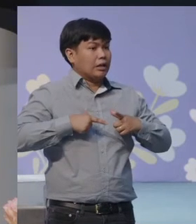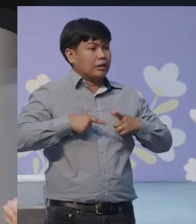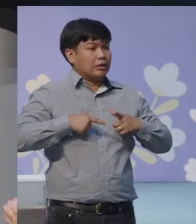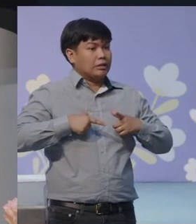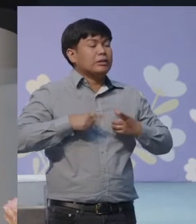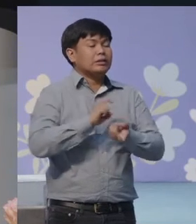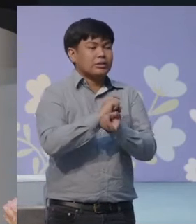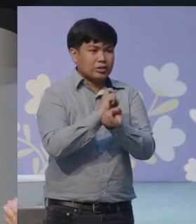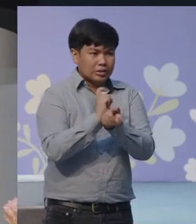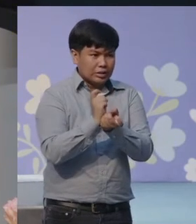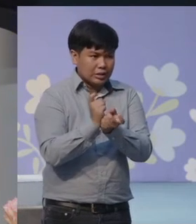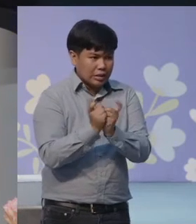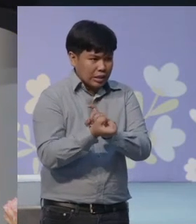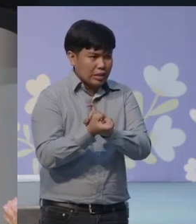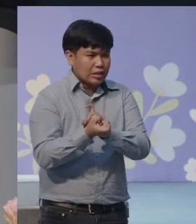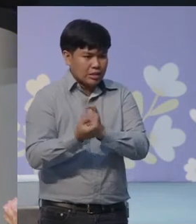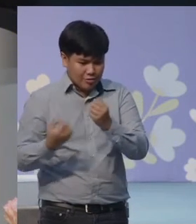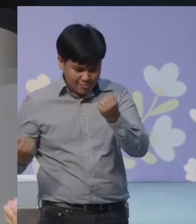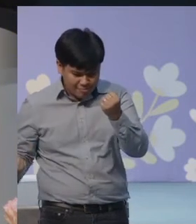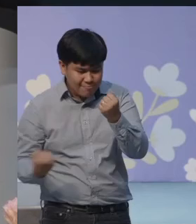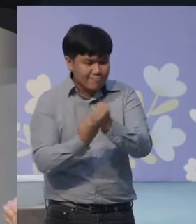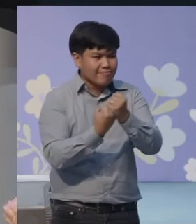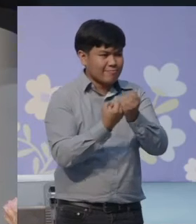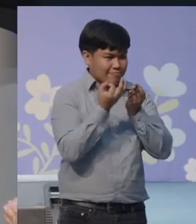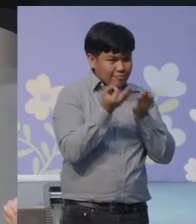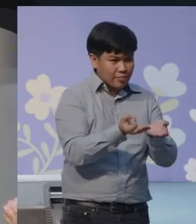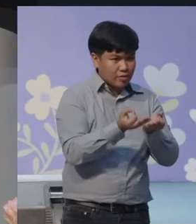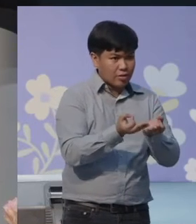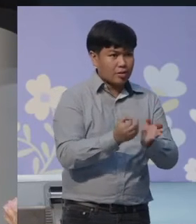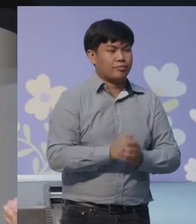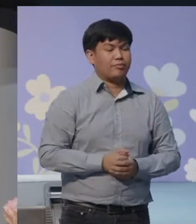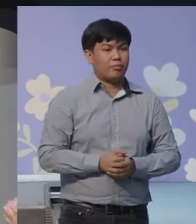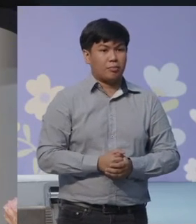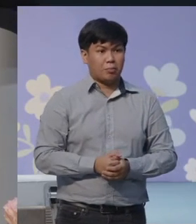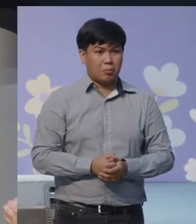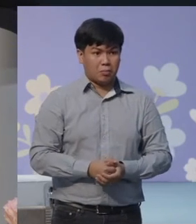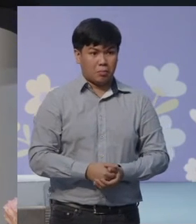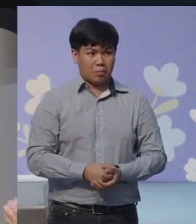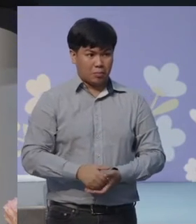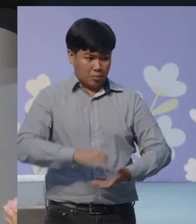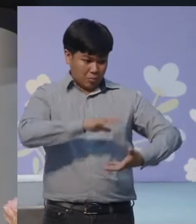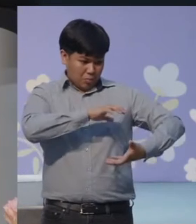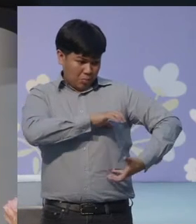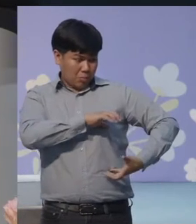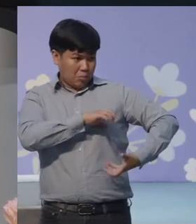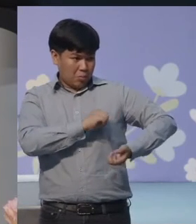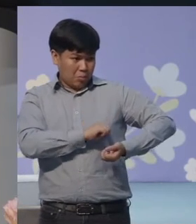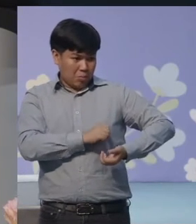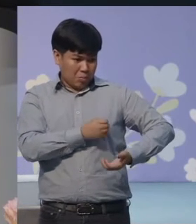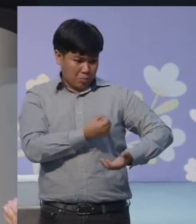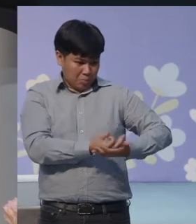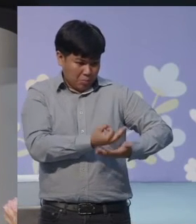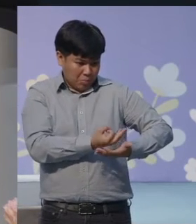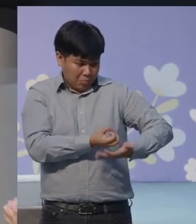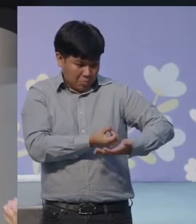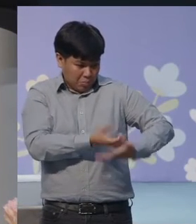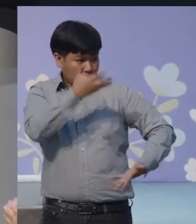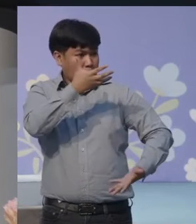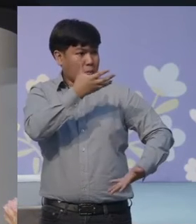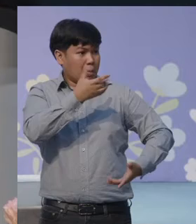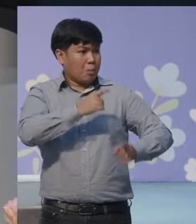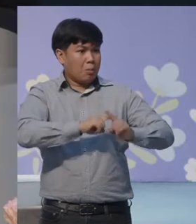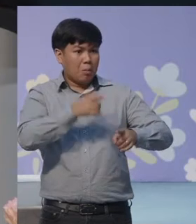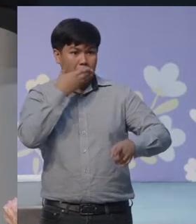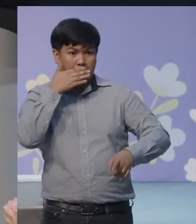mayayaman na hindi mabubuti, matatanggalan ng kanilang mga